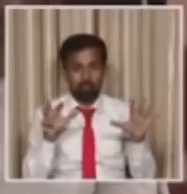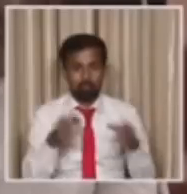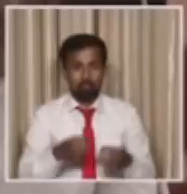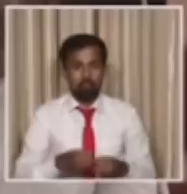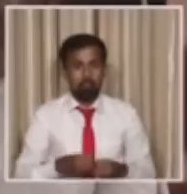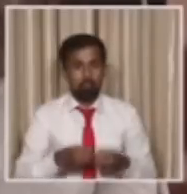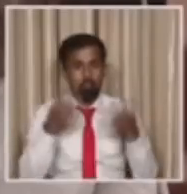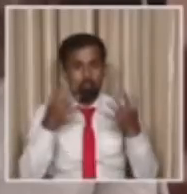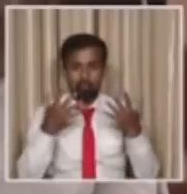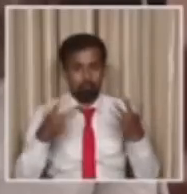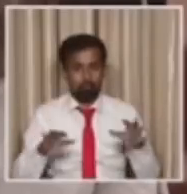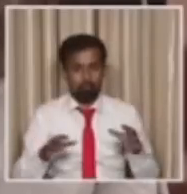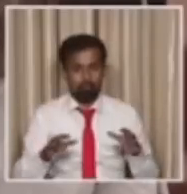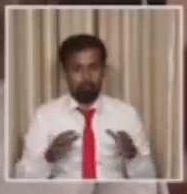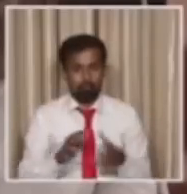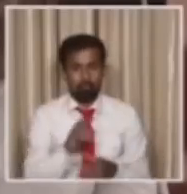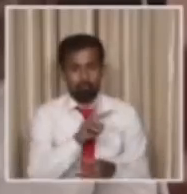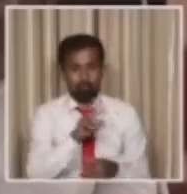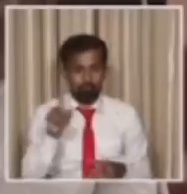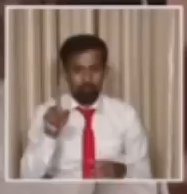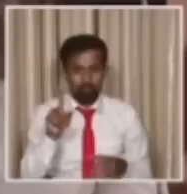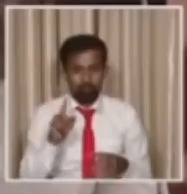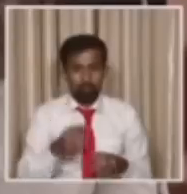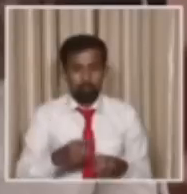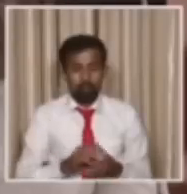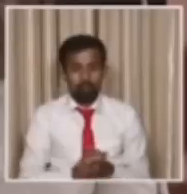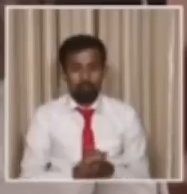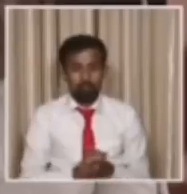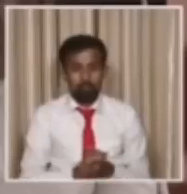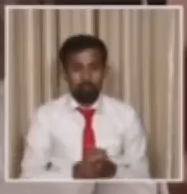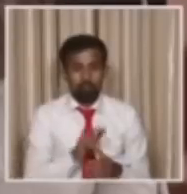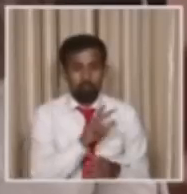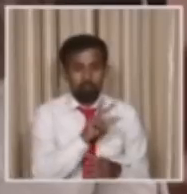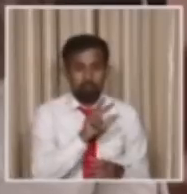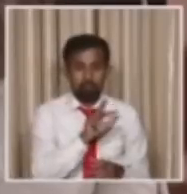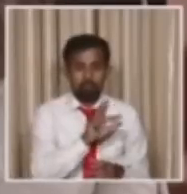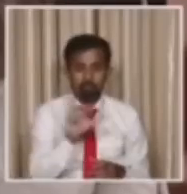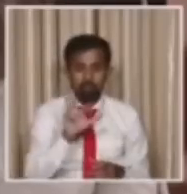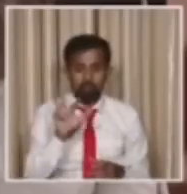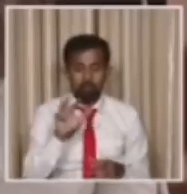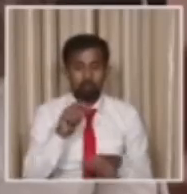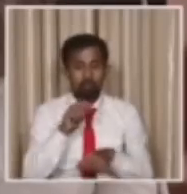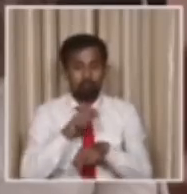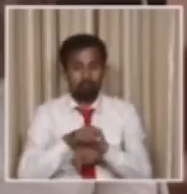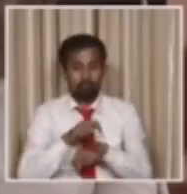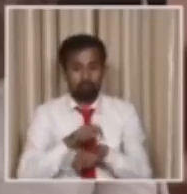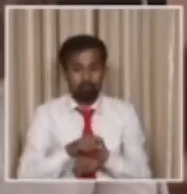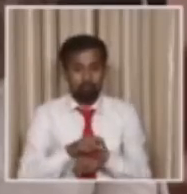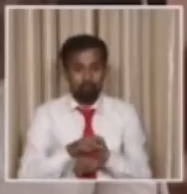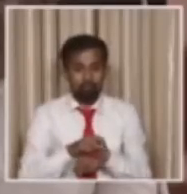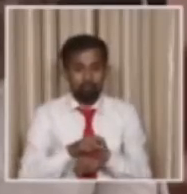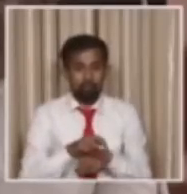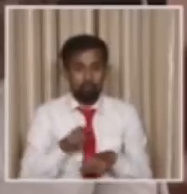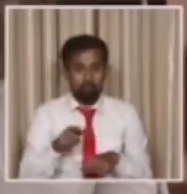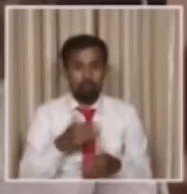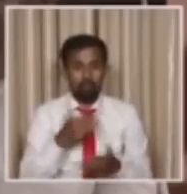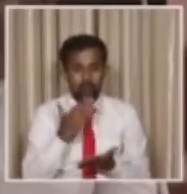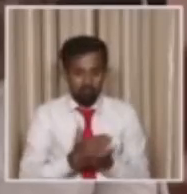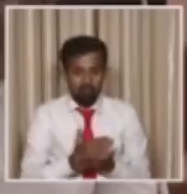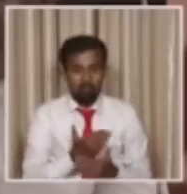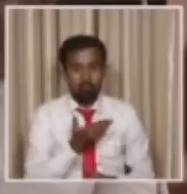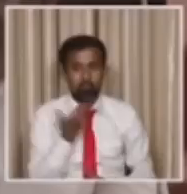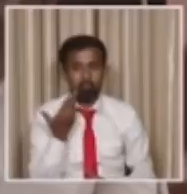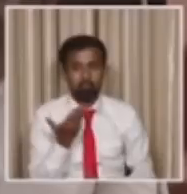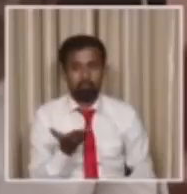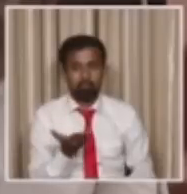බෝම්බේ පිපුරුවේ විසි එක. හැබැයි 18-19 කාලේ තමයි මේක නවත්තන්න තිබුණේ.